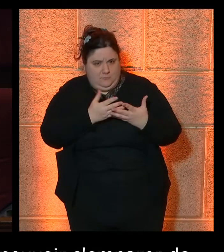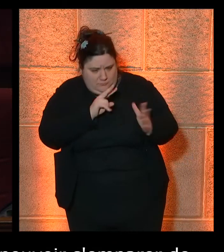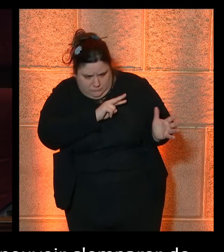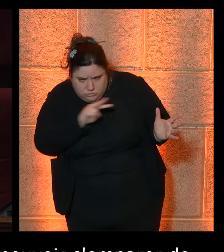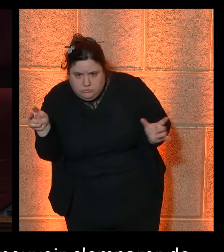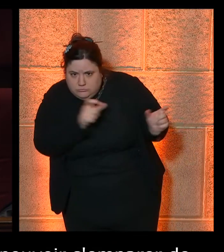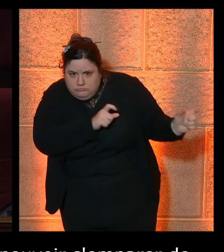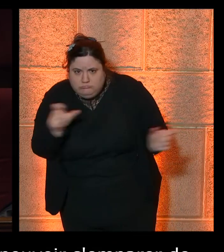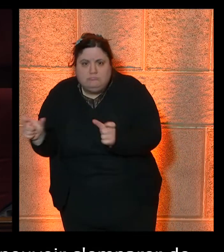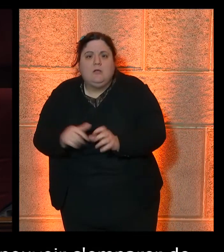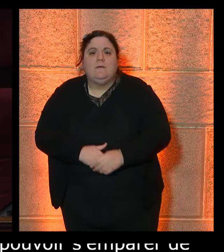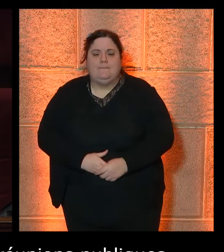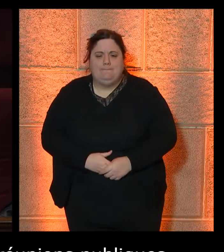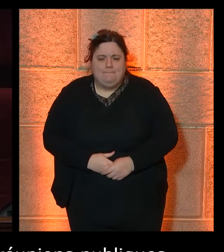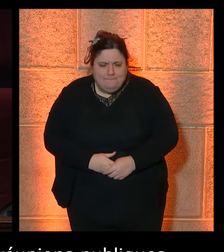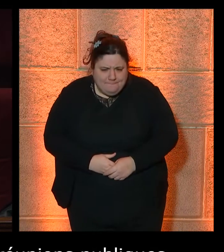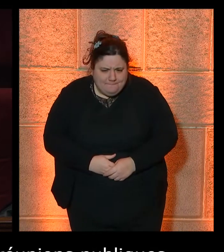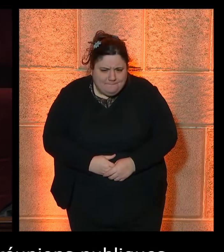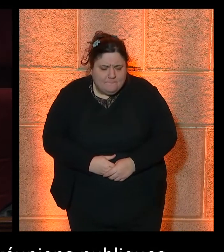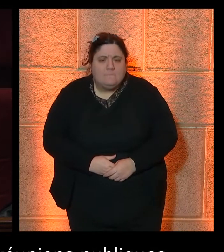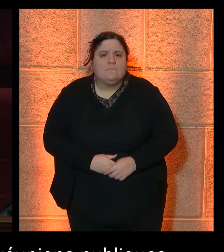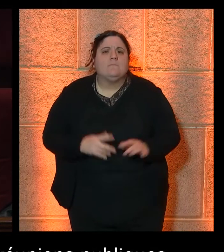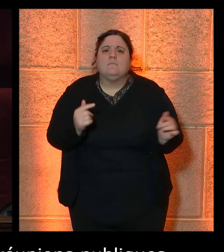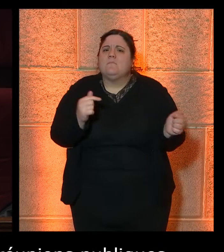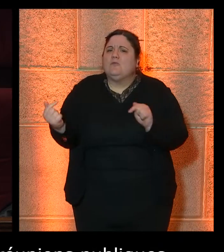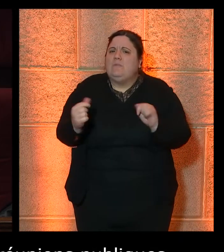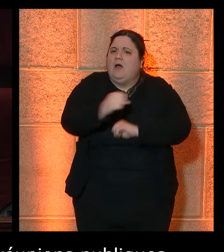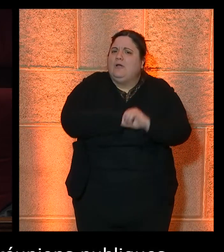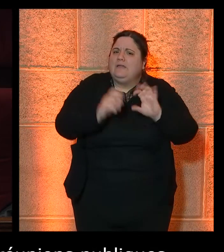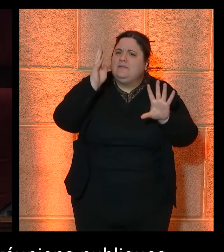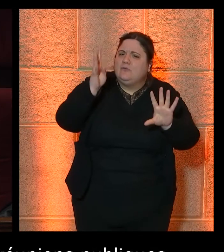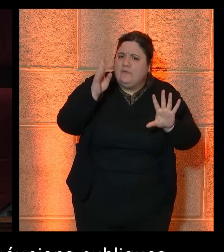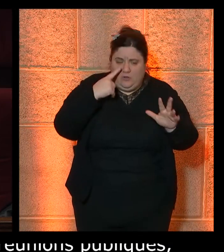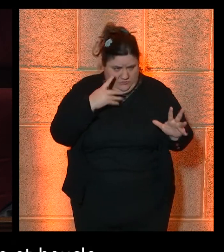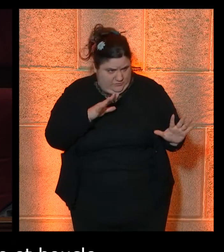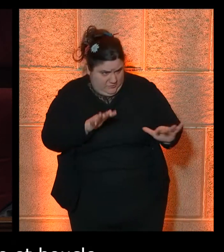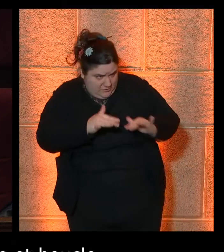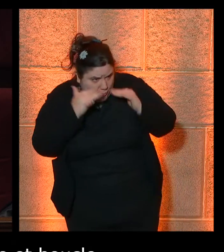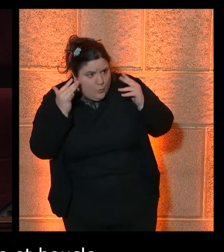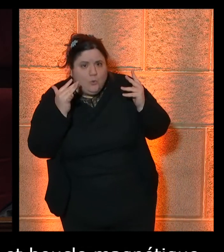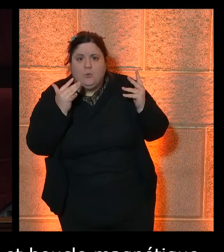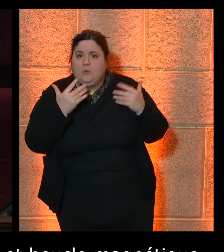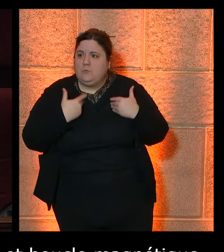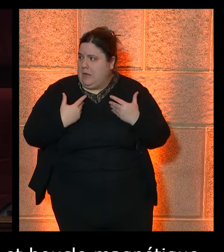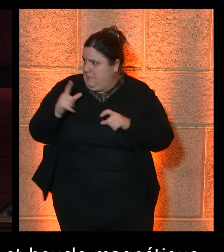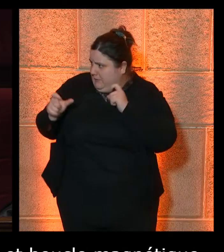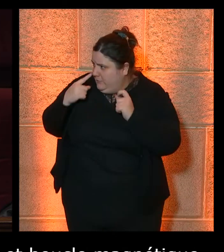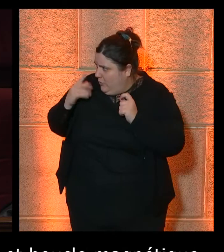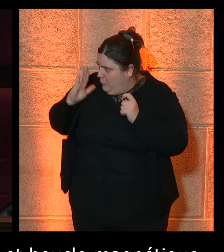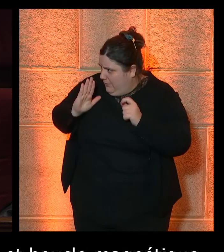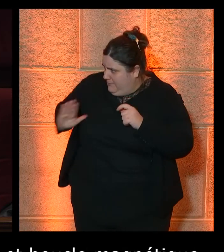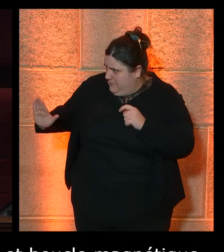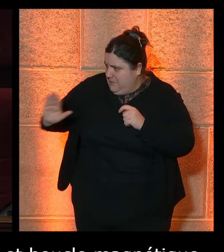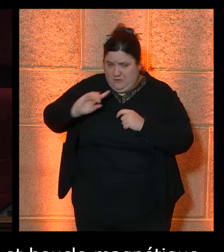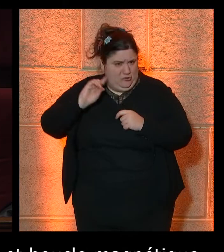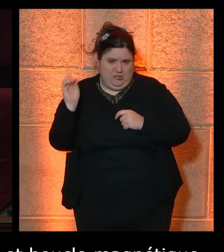la participation au débat, et donc vérifier que toute personne, qu'elle ait un handicap ou pas, soit en capacité de participer